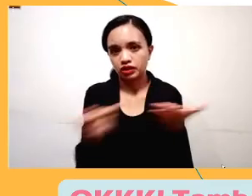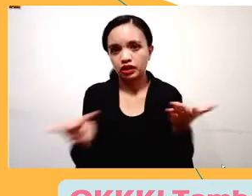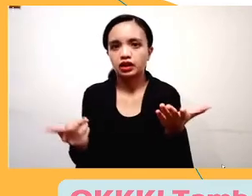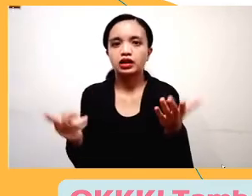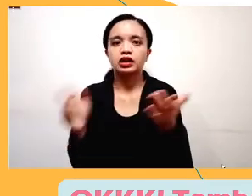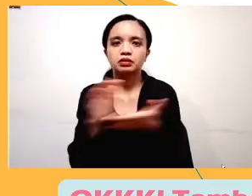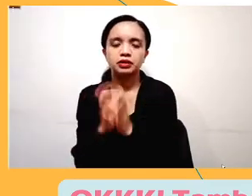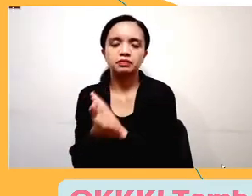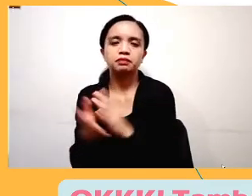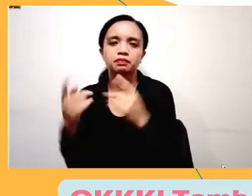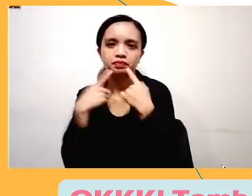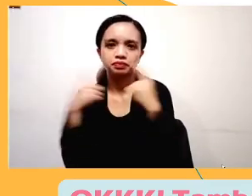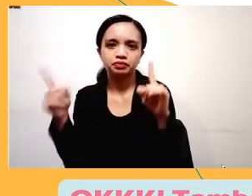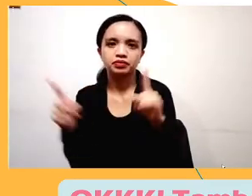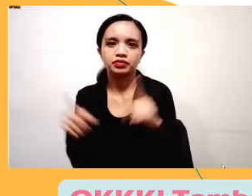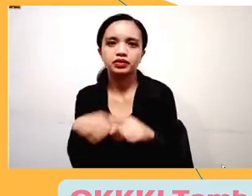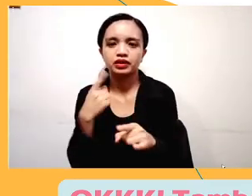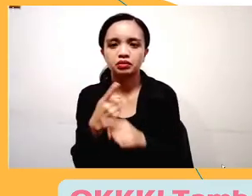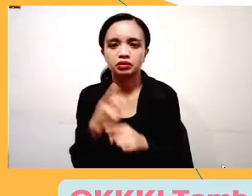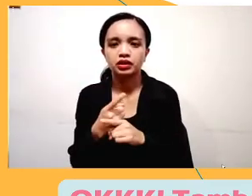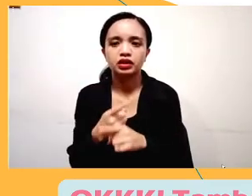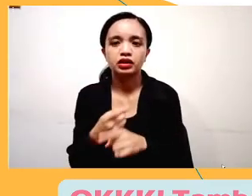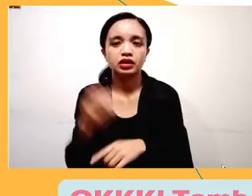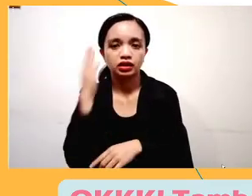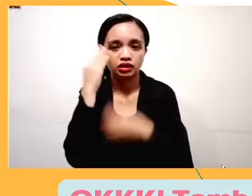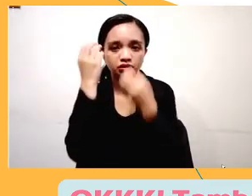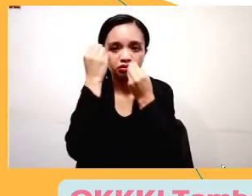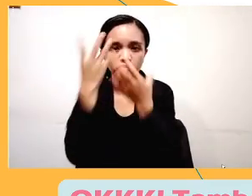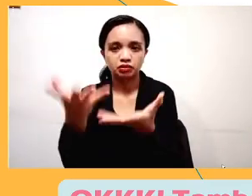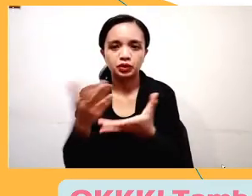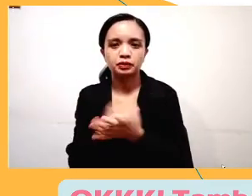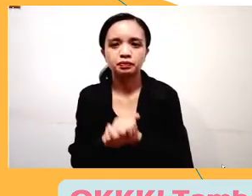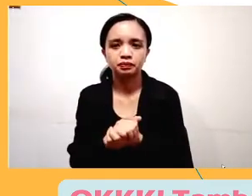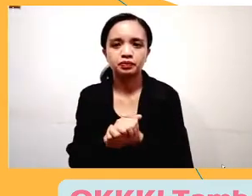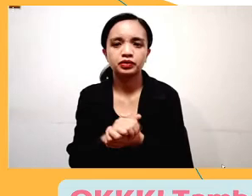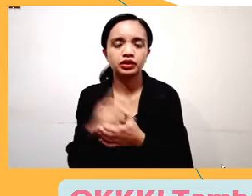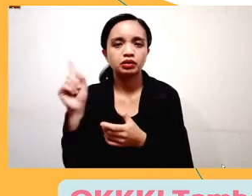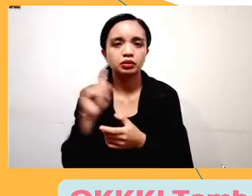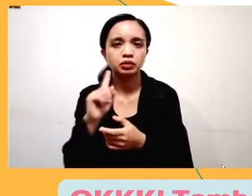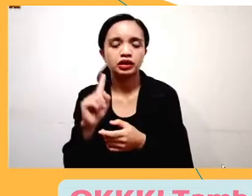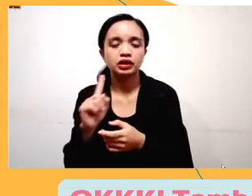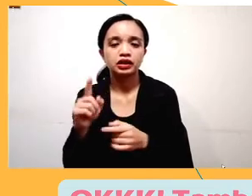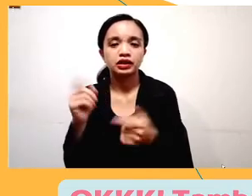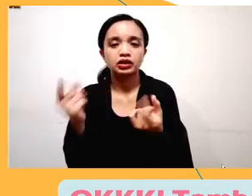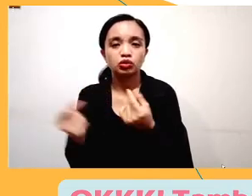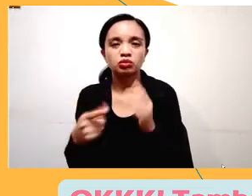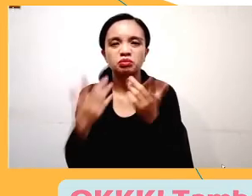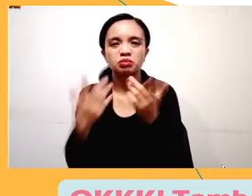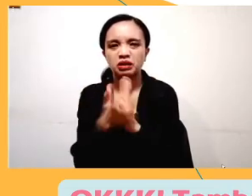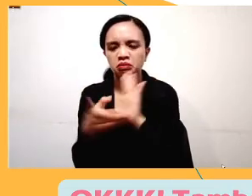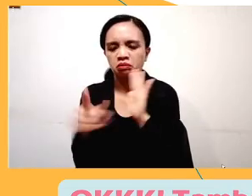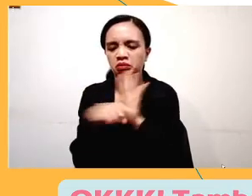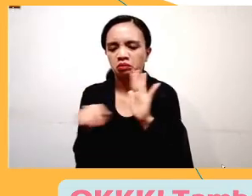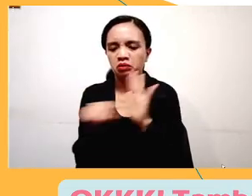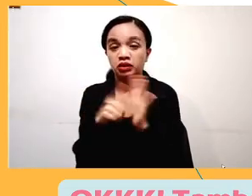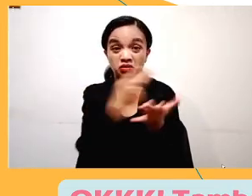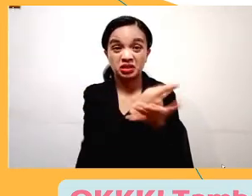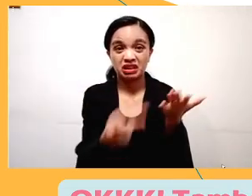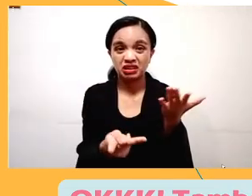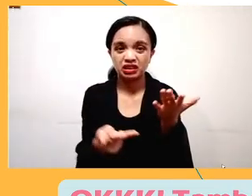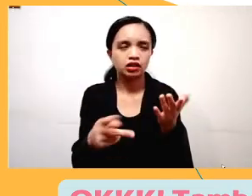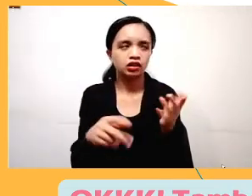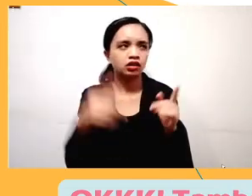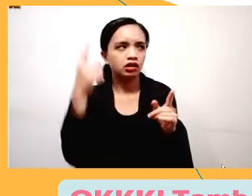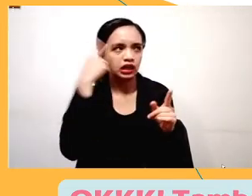In fact, alam nyo, kasi lang naman yung mga tao lang naman kasi ginawang negative ang failure. Diba?